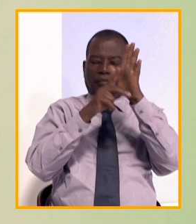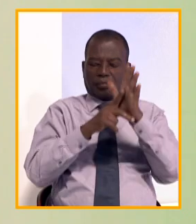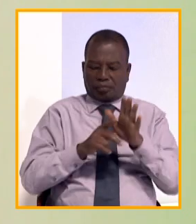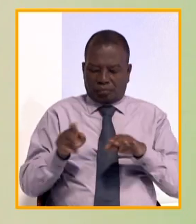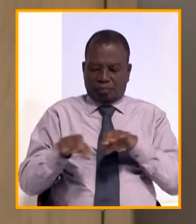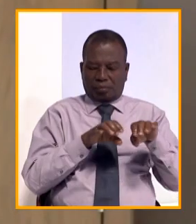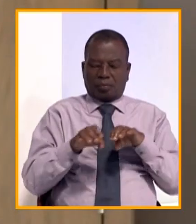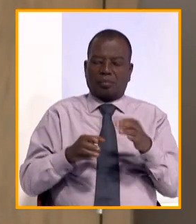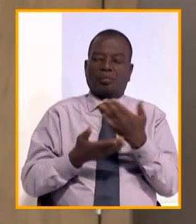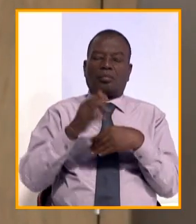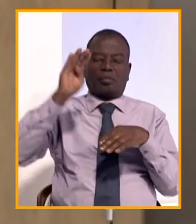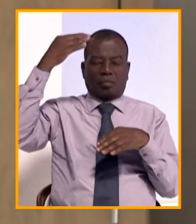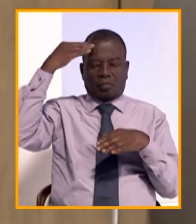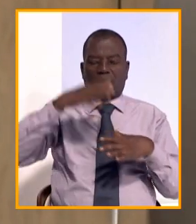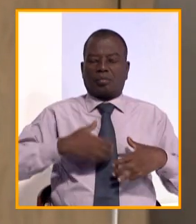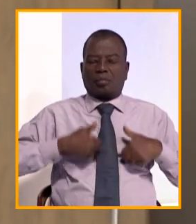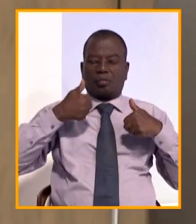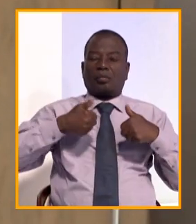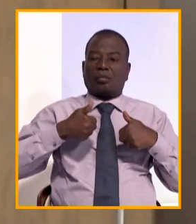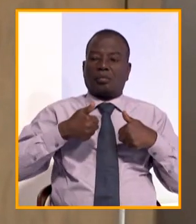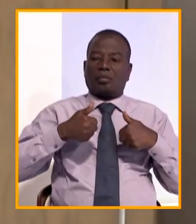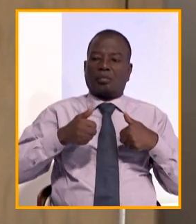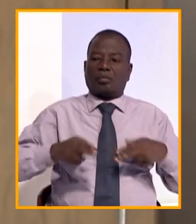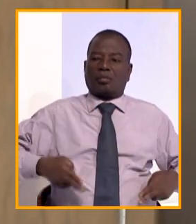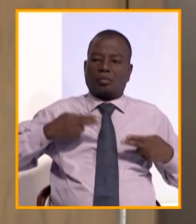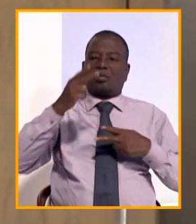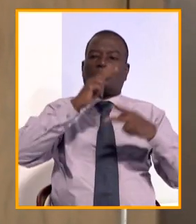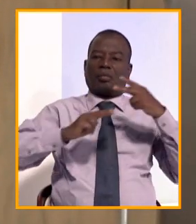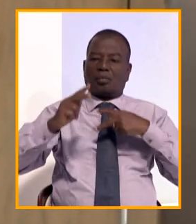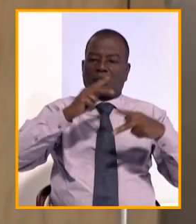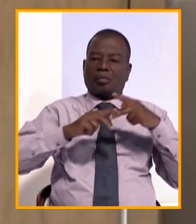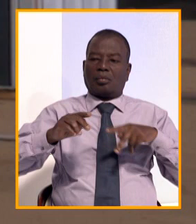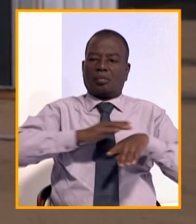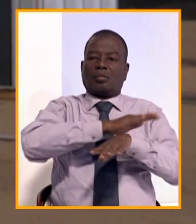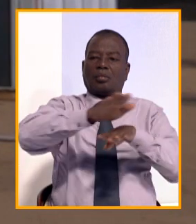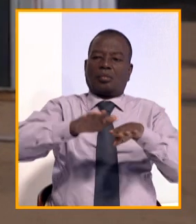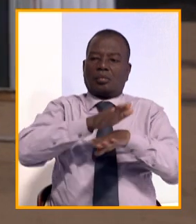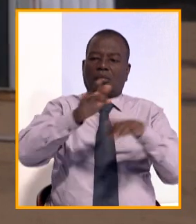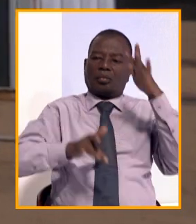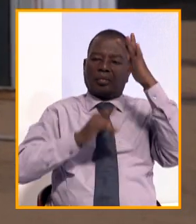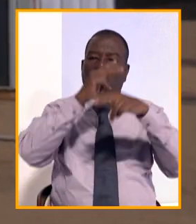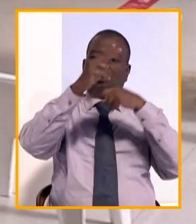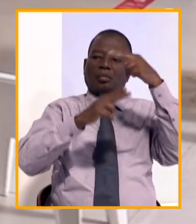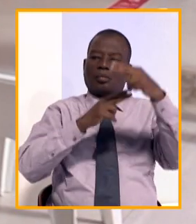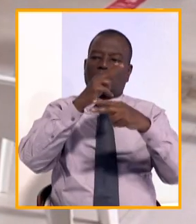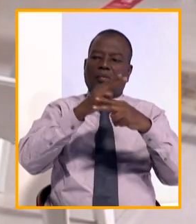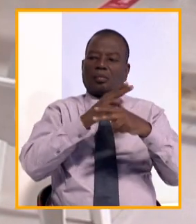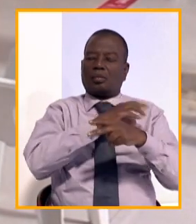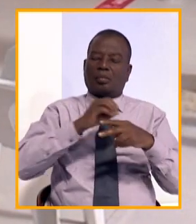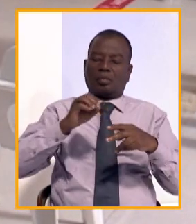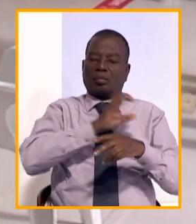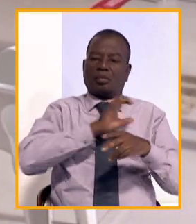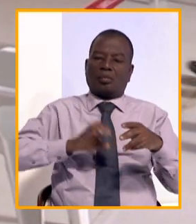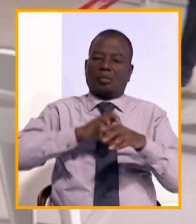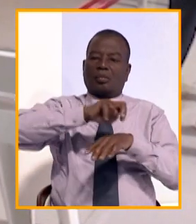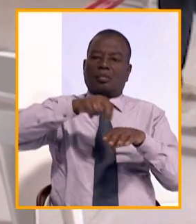faite par le ministre de la Santé, de l'Hygiène publique et de la couverture maladie universelle, le Conseil